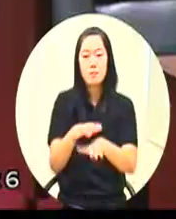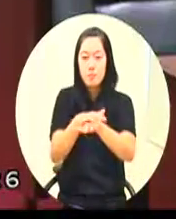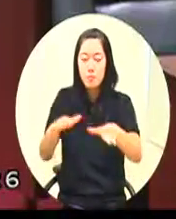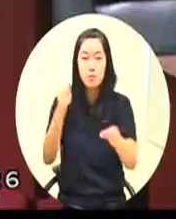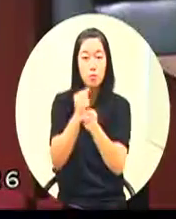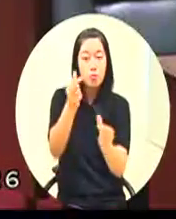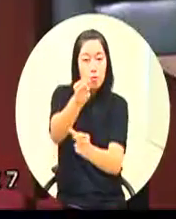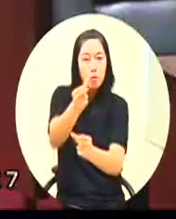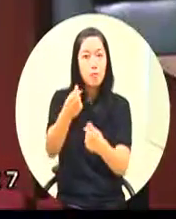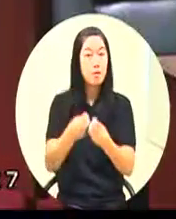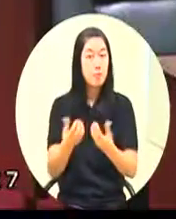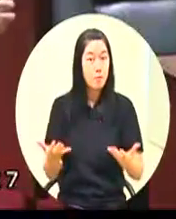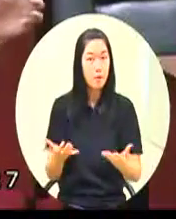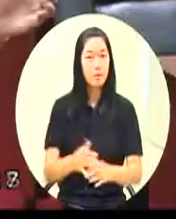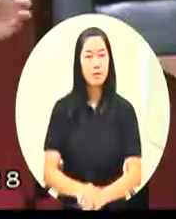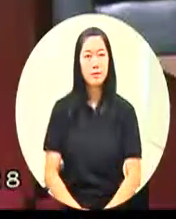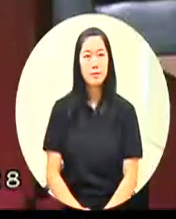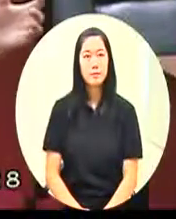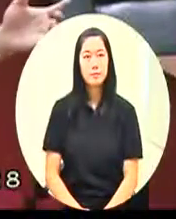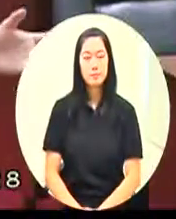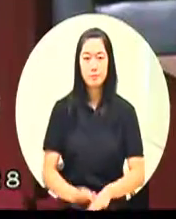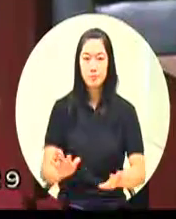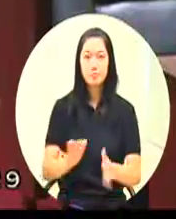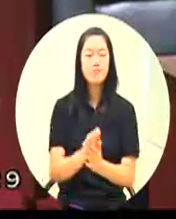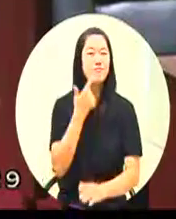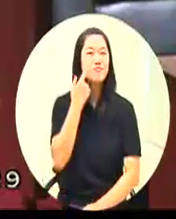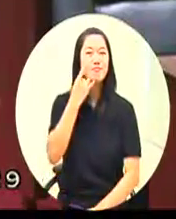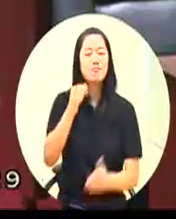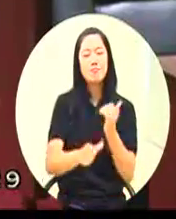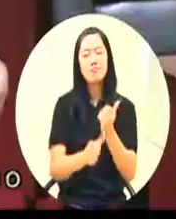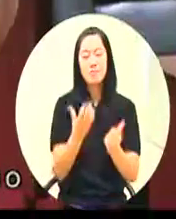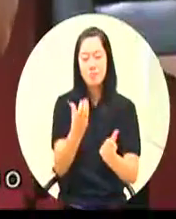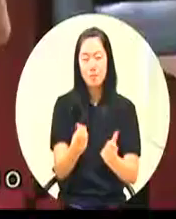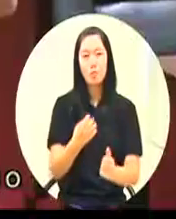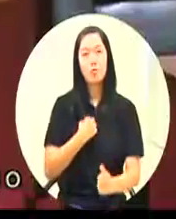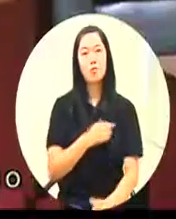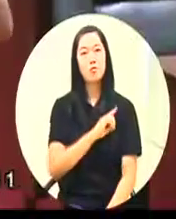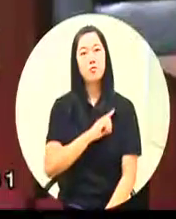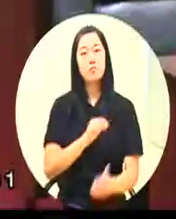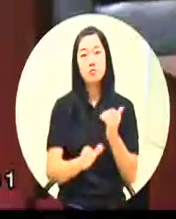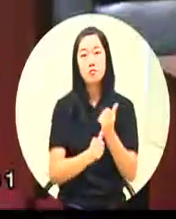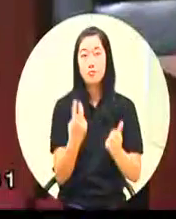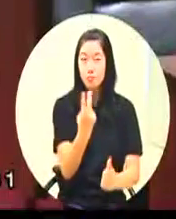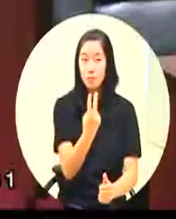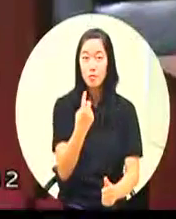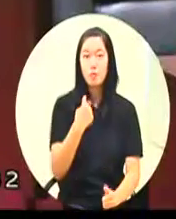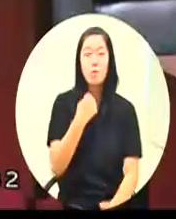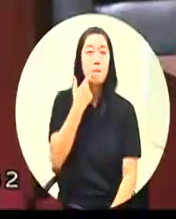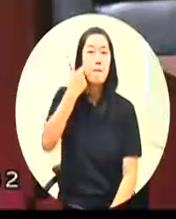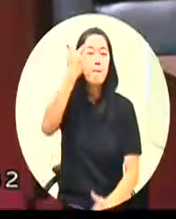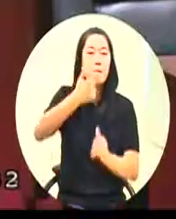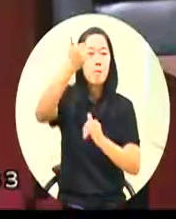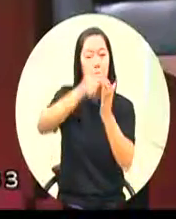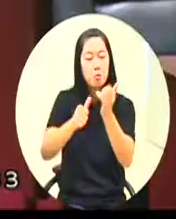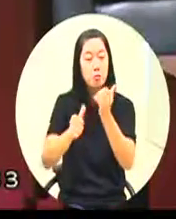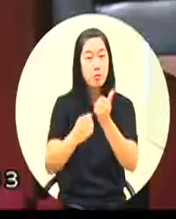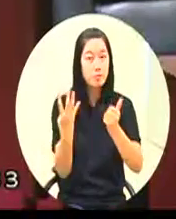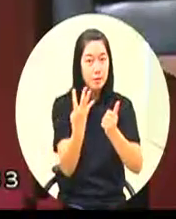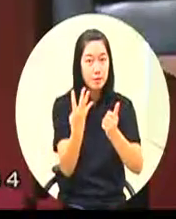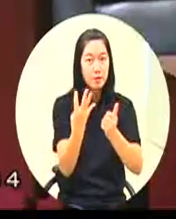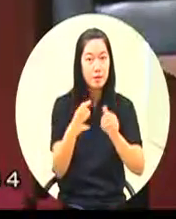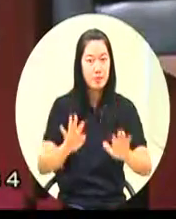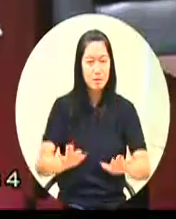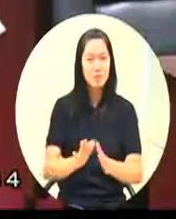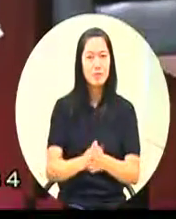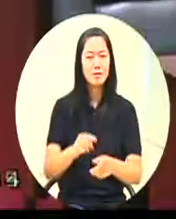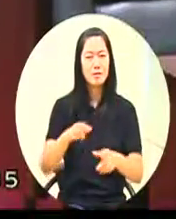好。我想每一个现在的家长孩子都生得少，像我就两个，我爸爸他们那一代是生四个，那每一个孩子很多家长都生